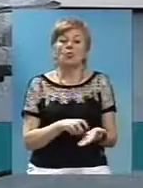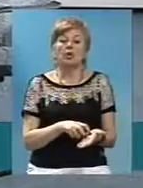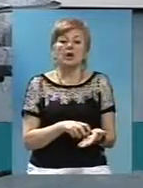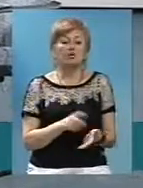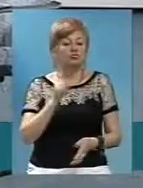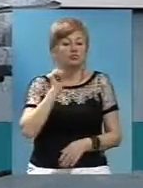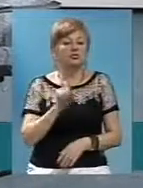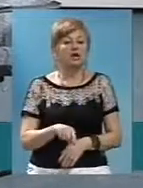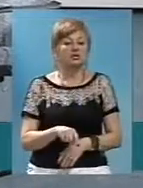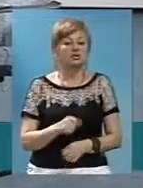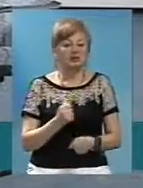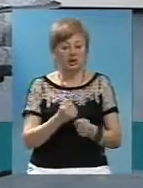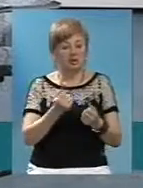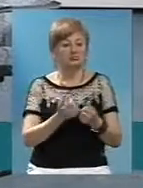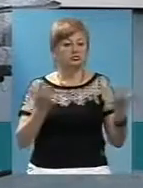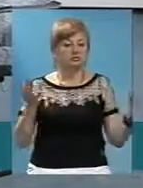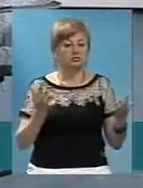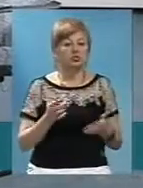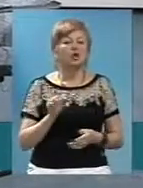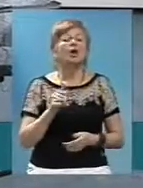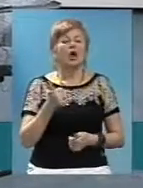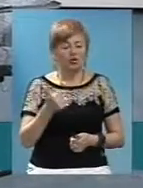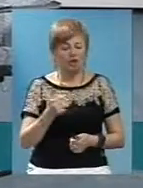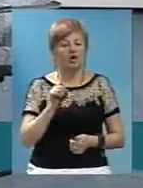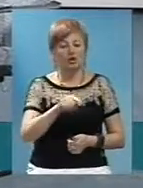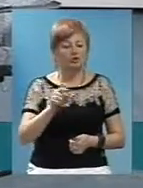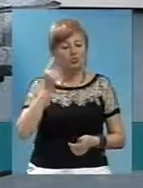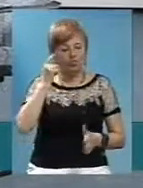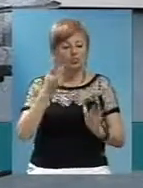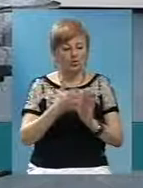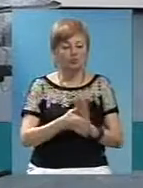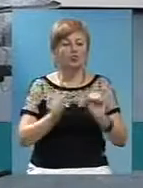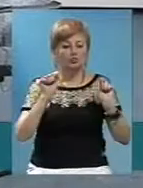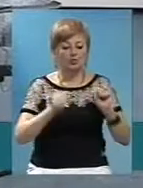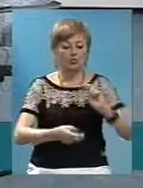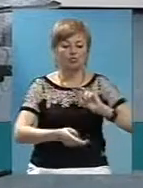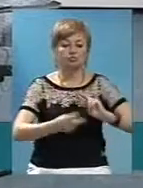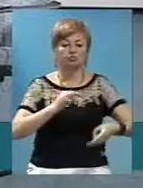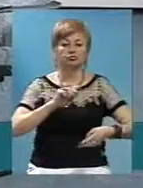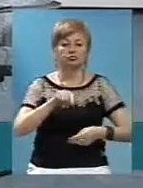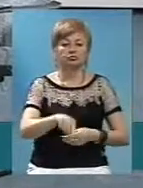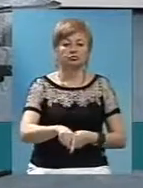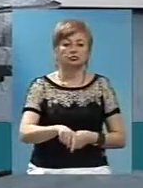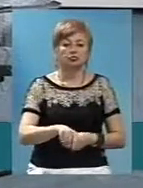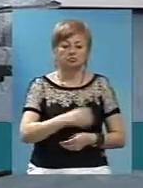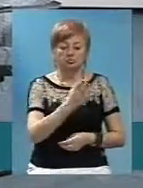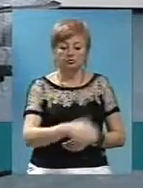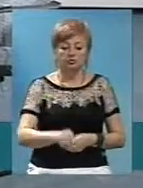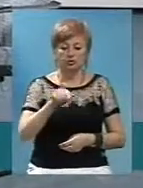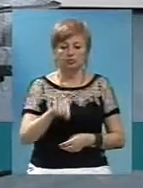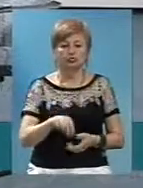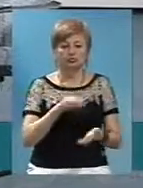щоб добре усвідомлювали, що завтра вони тут стануть ось з цього боку того рову.